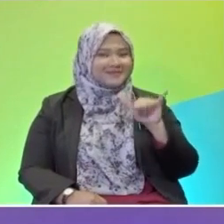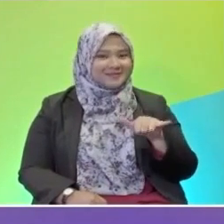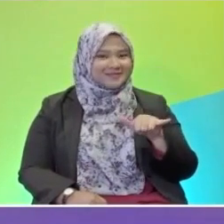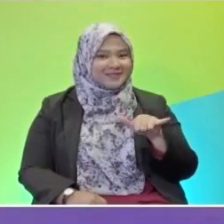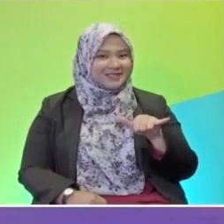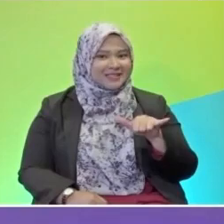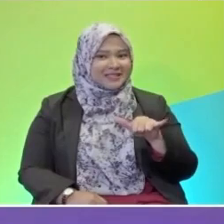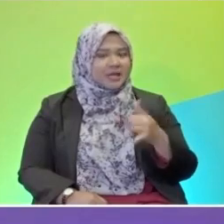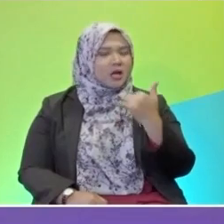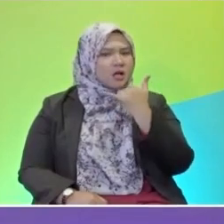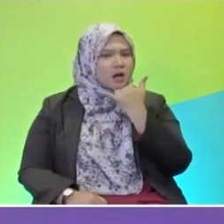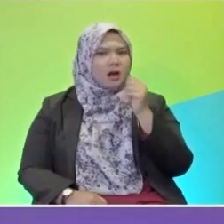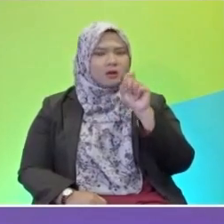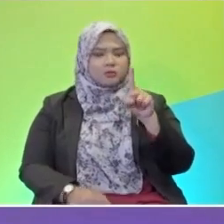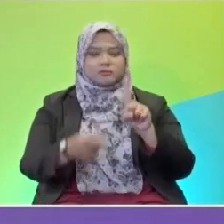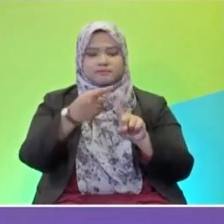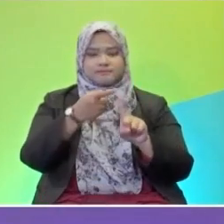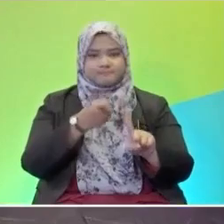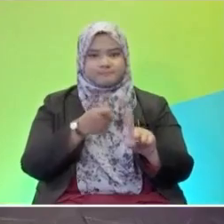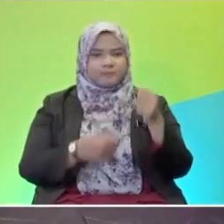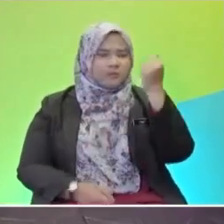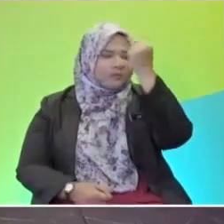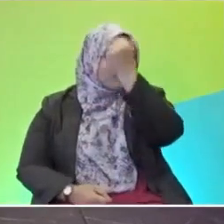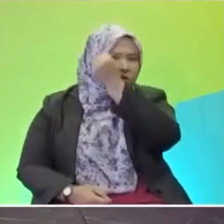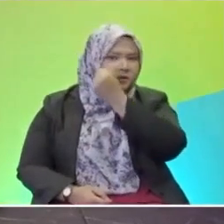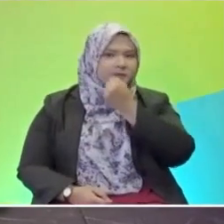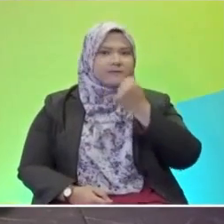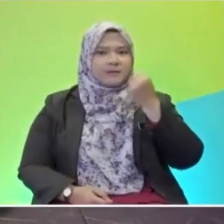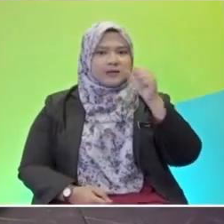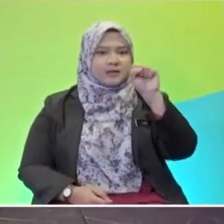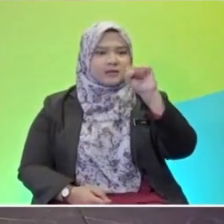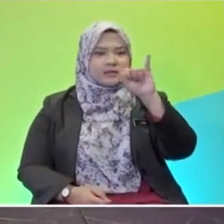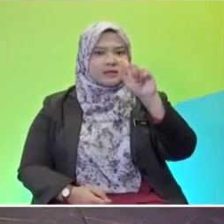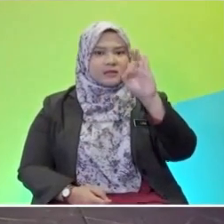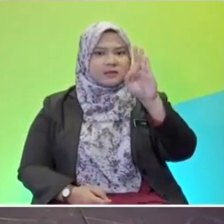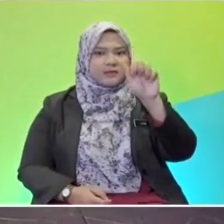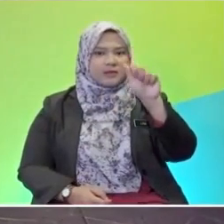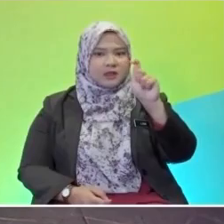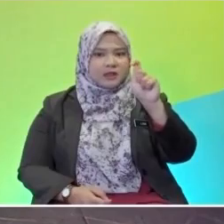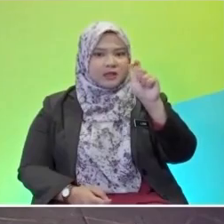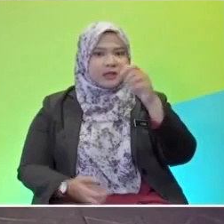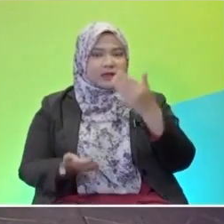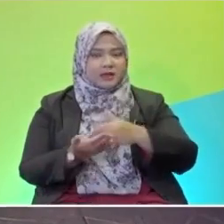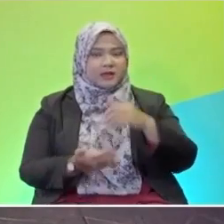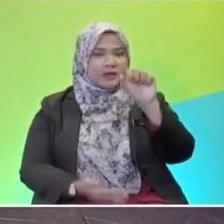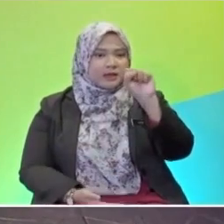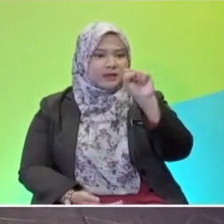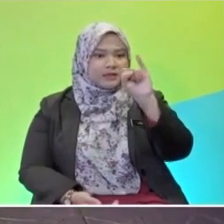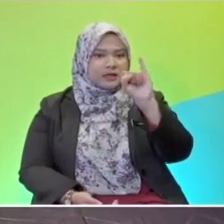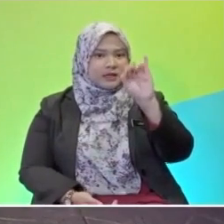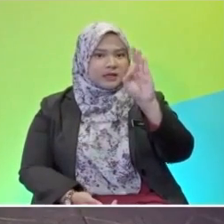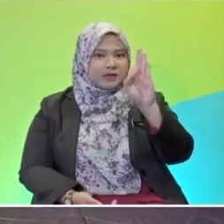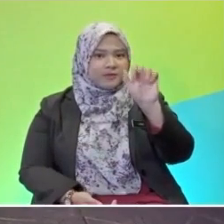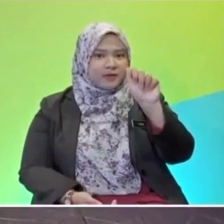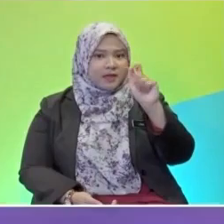cahaya boleh dipantulkan tuh Jadi sebenarnya Irfan dan juga murid-murid yang sedang